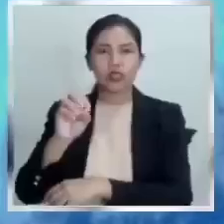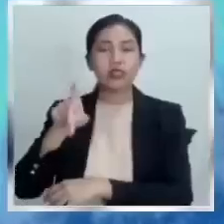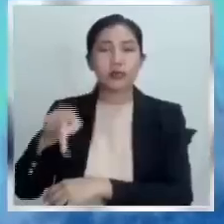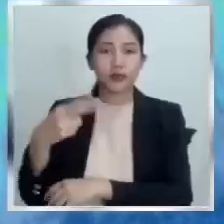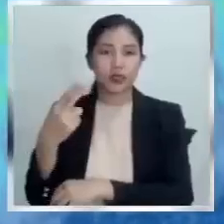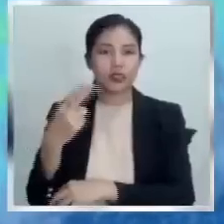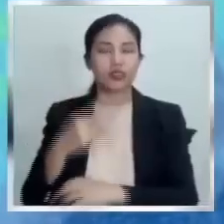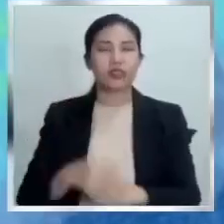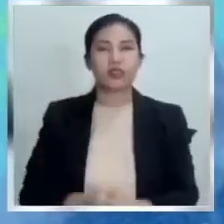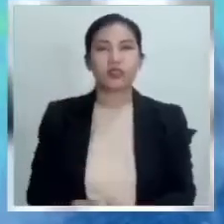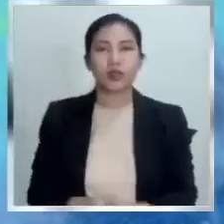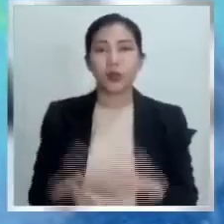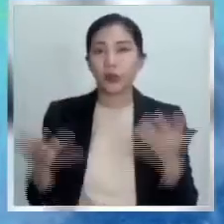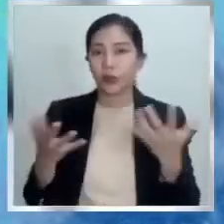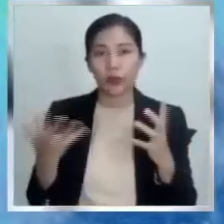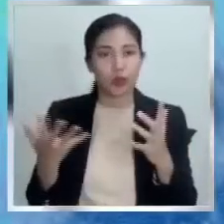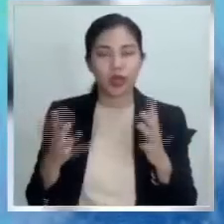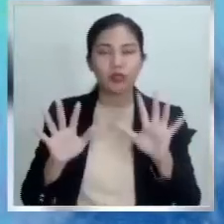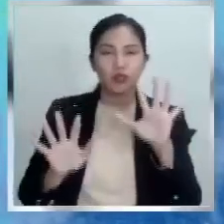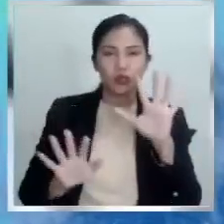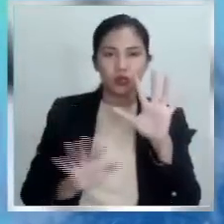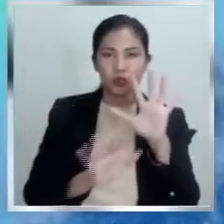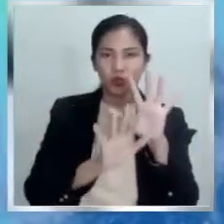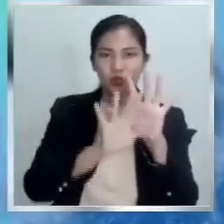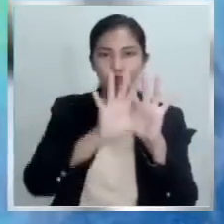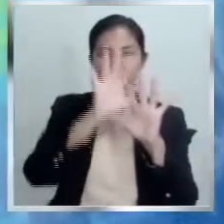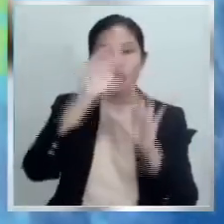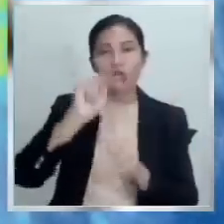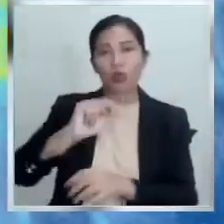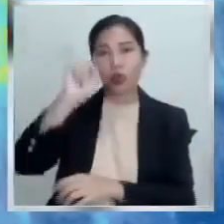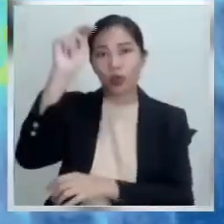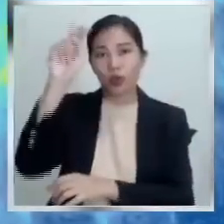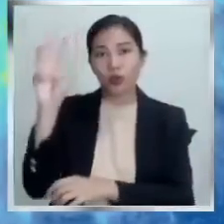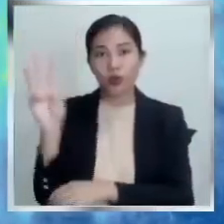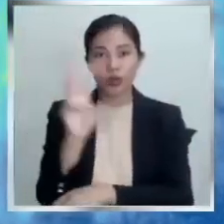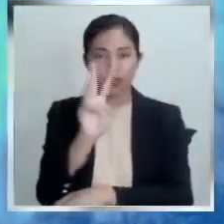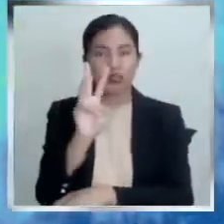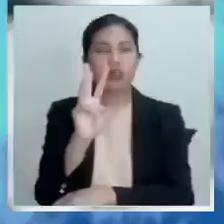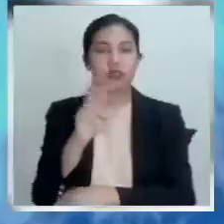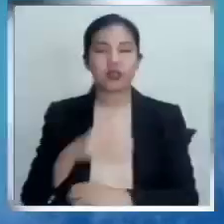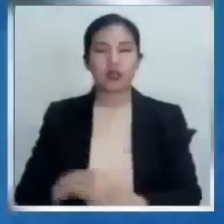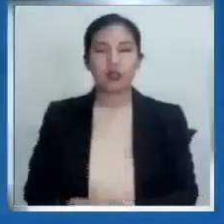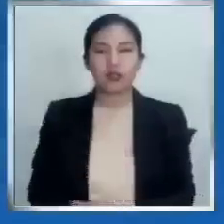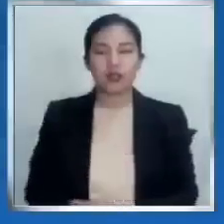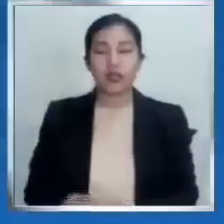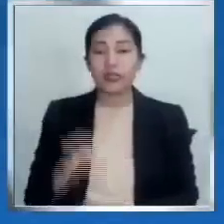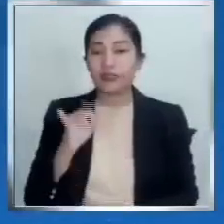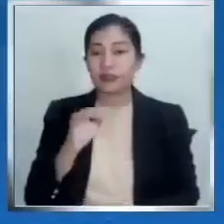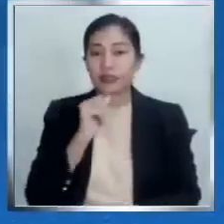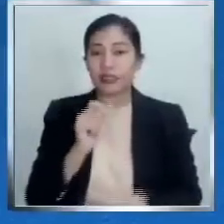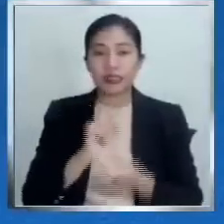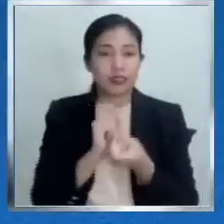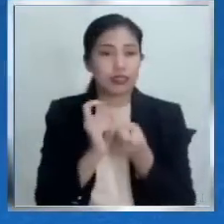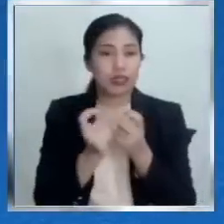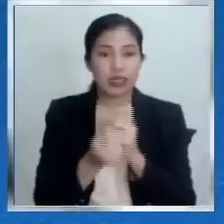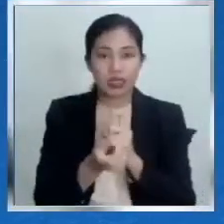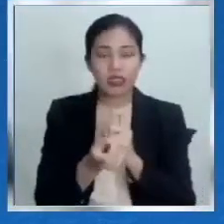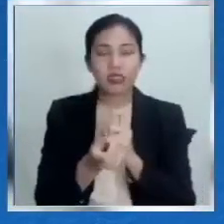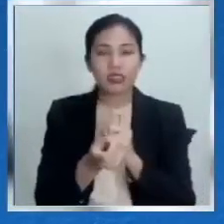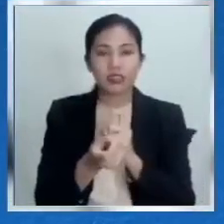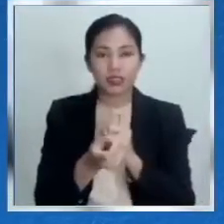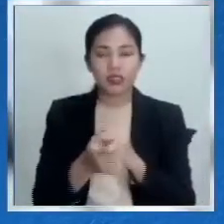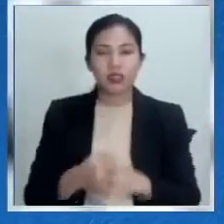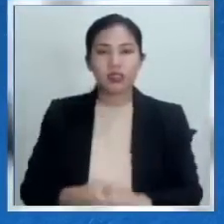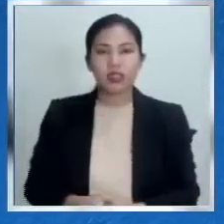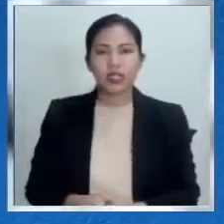pa northwest ng 10 kilometers per hour. Kung hindi magbabago ang kilos nito, hindi pa rin ito